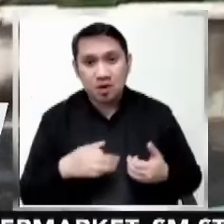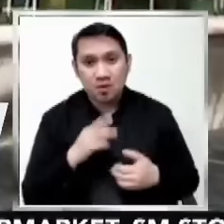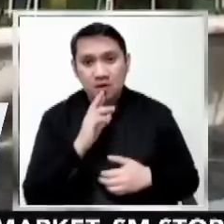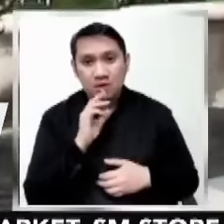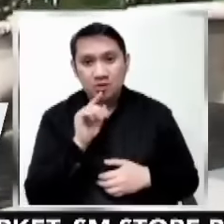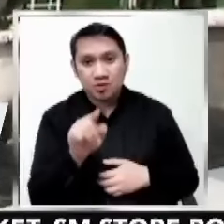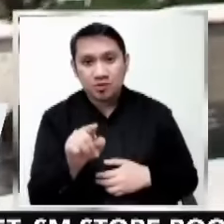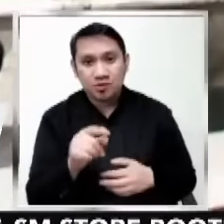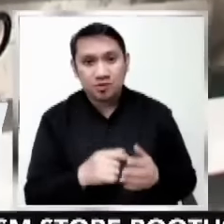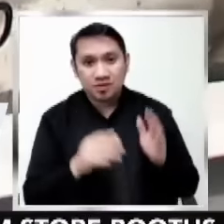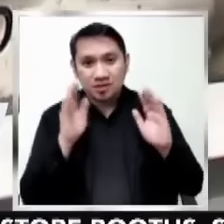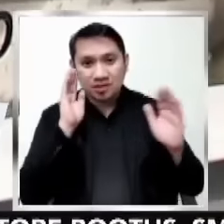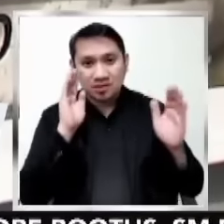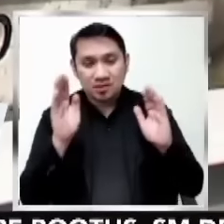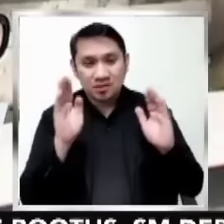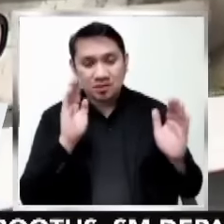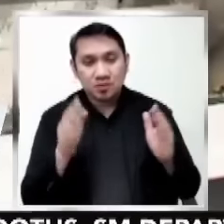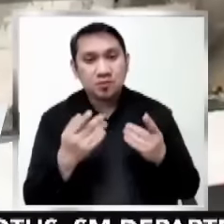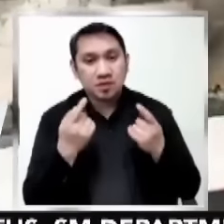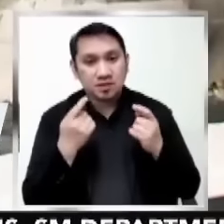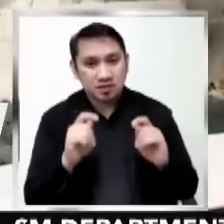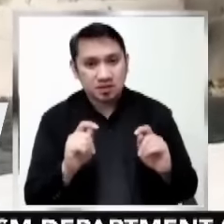How are you? Sinubukan natin mag-communicate.